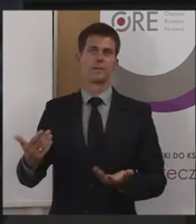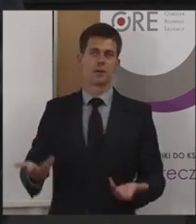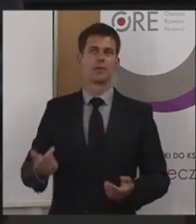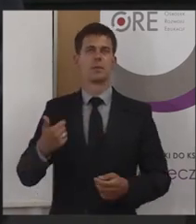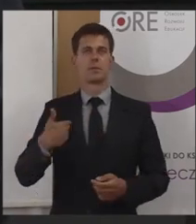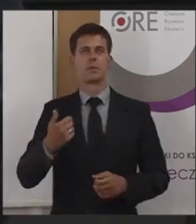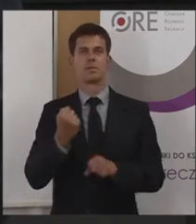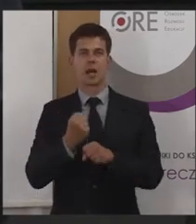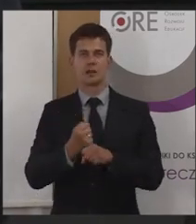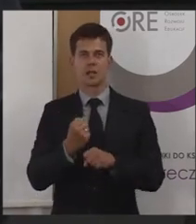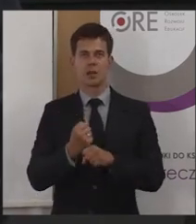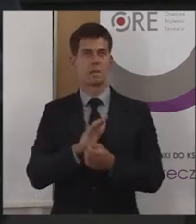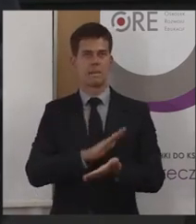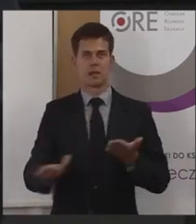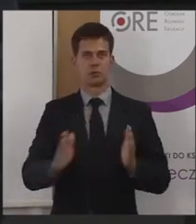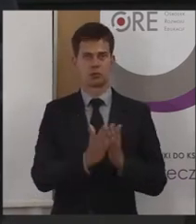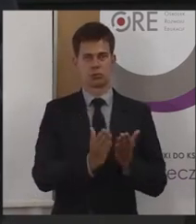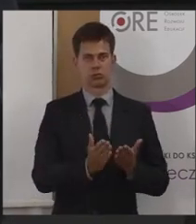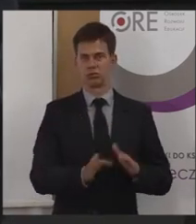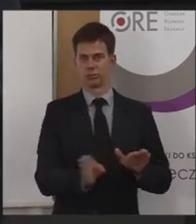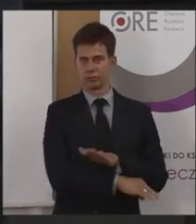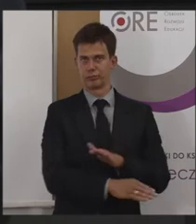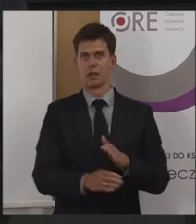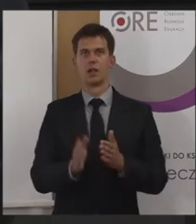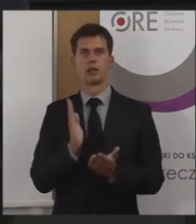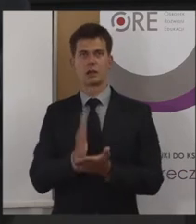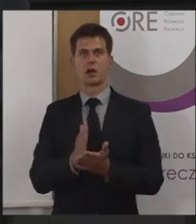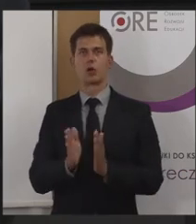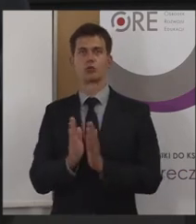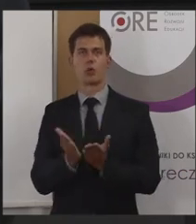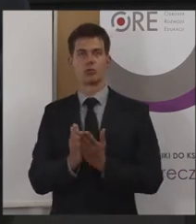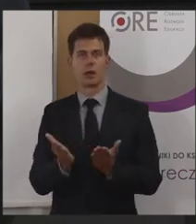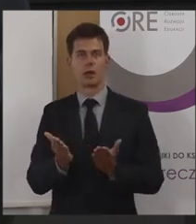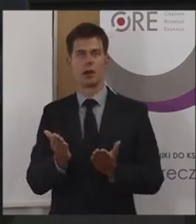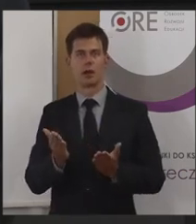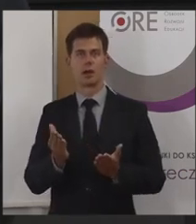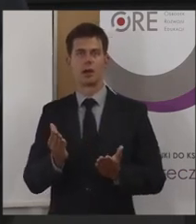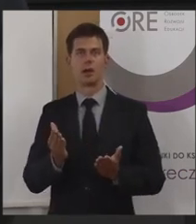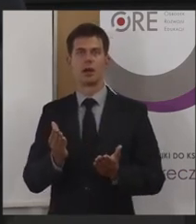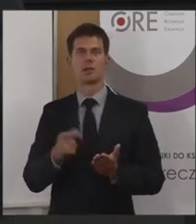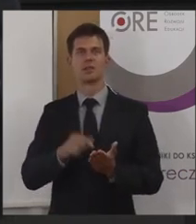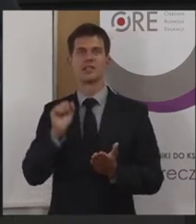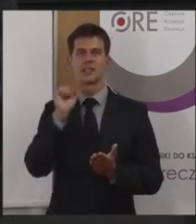Pracowałem bez podręczników, pracowałem z podręcznikami przestarzałymi,